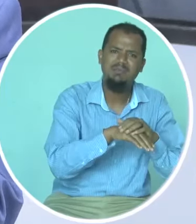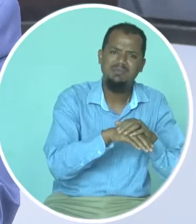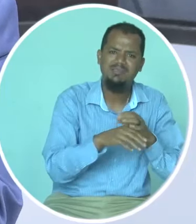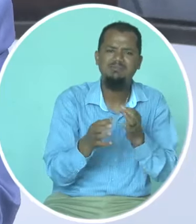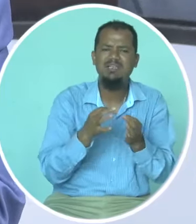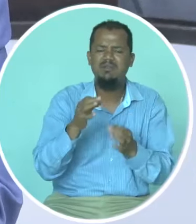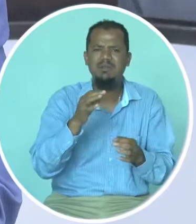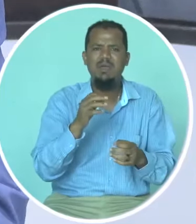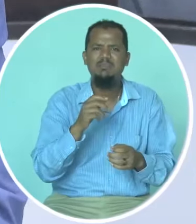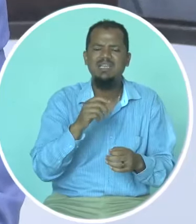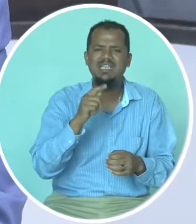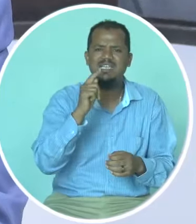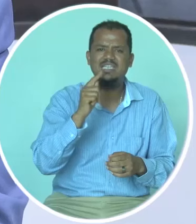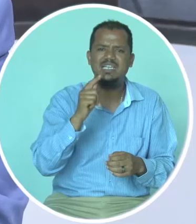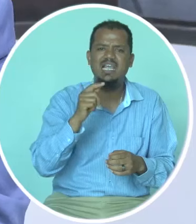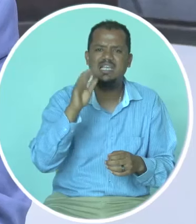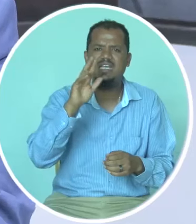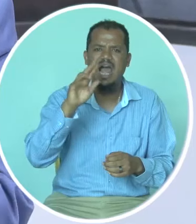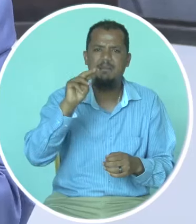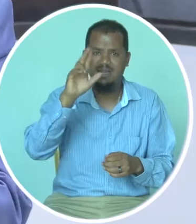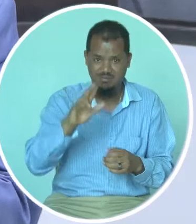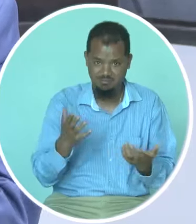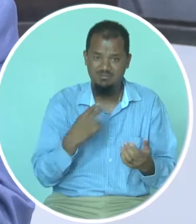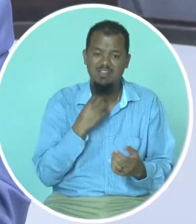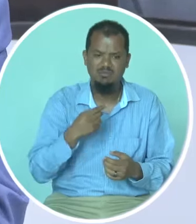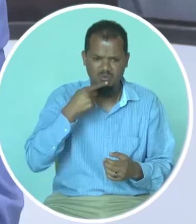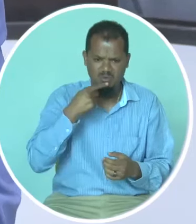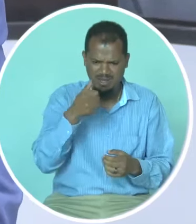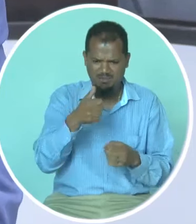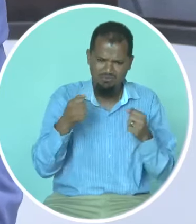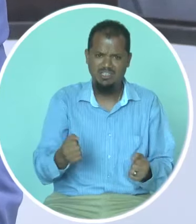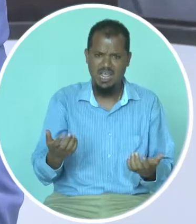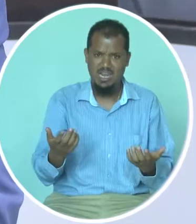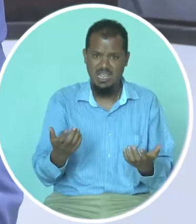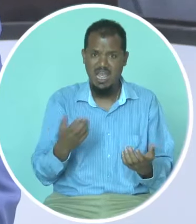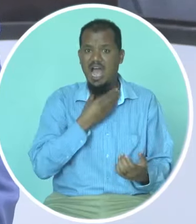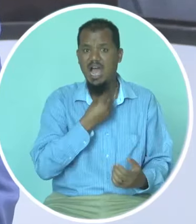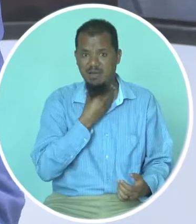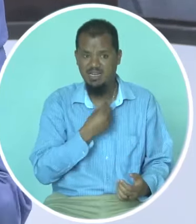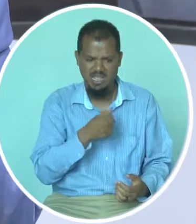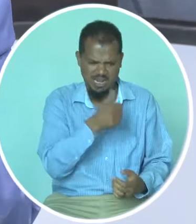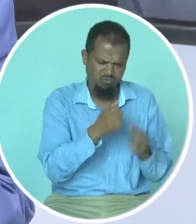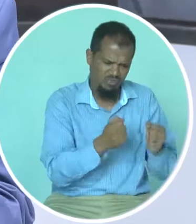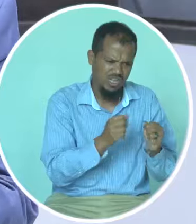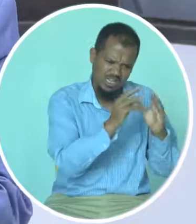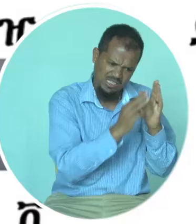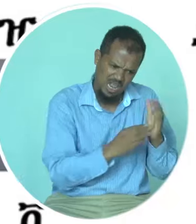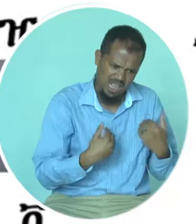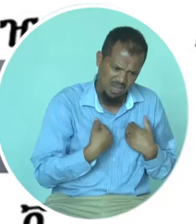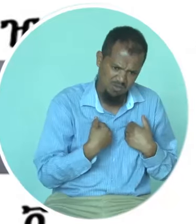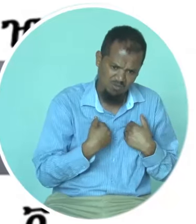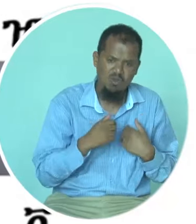የሚገለጽ በግራመር ምንለው ማለት ነው። የድምጽ ቋንቋም ደግሞ ራሱን የቻለ ስለዚህ አማርኛ ራሱን የቻለ ስርዓት